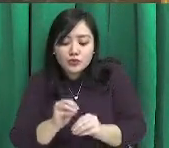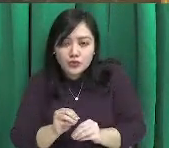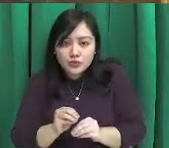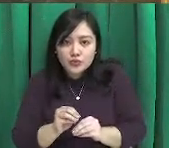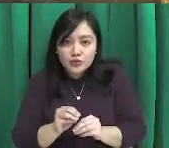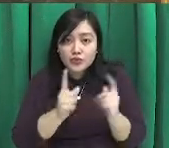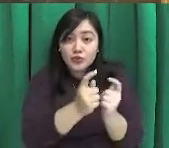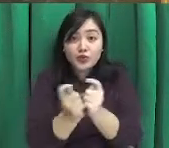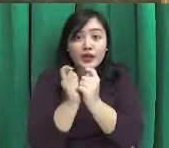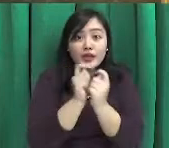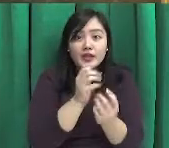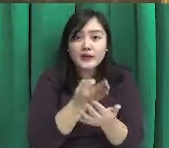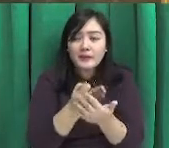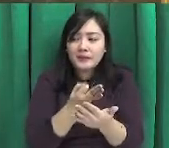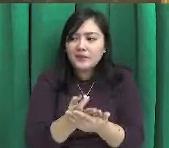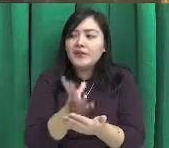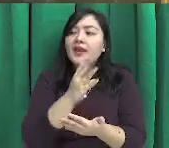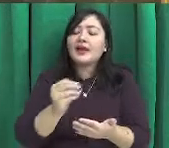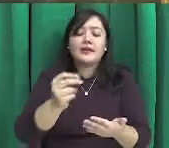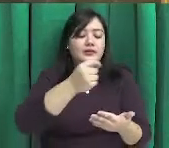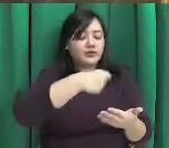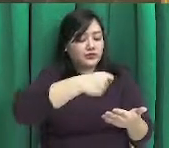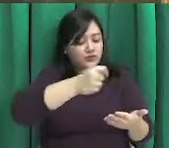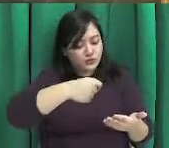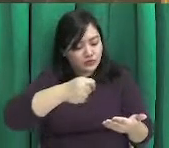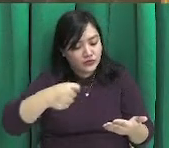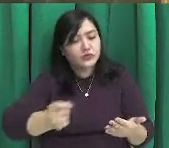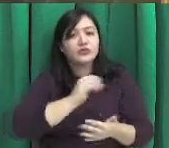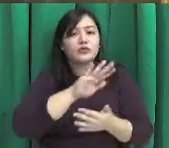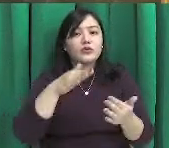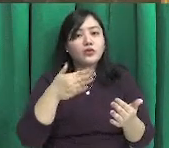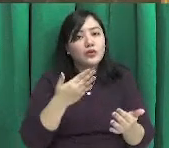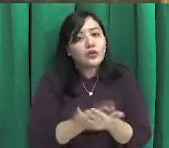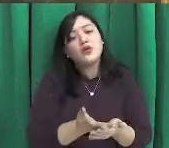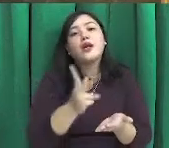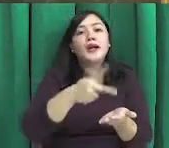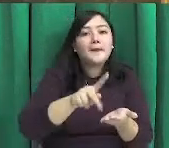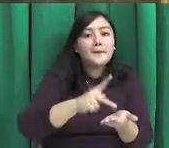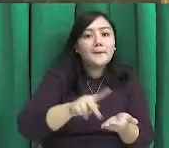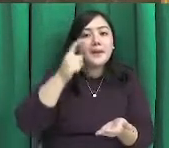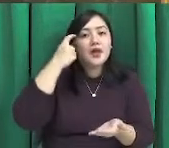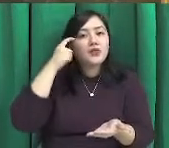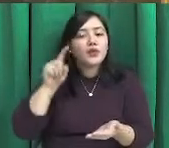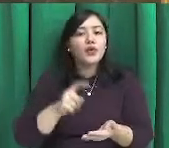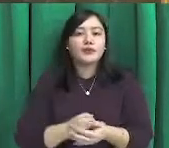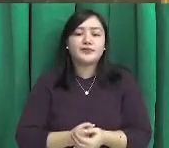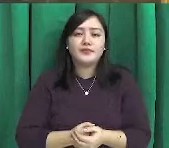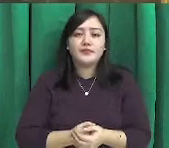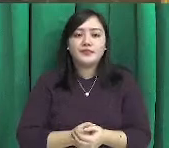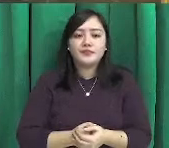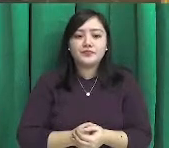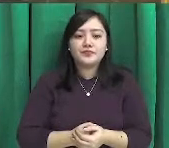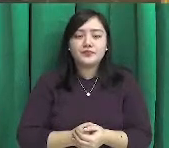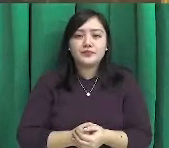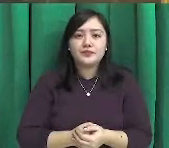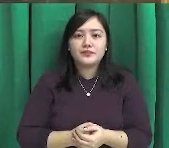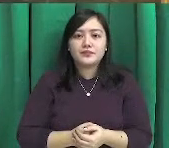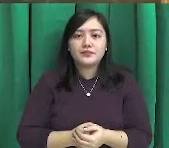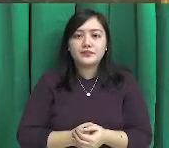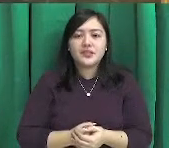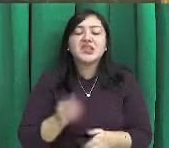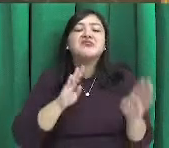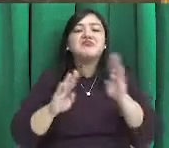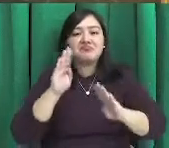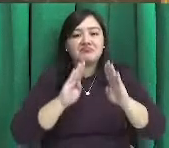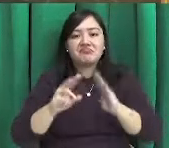gastusin. Ang problema kasi mga kapatid, hindi natin ito ginagawa. Kasi ang alam natin, simple lang at alam natin,